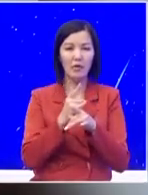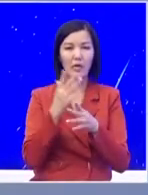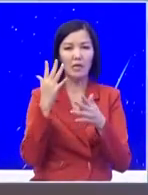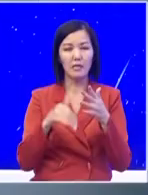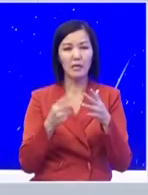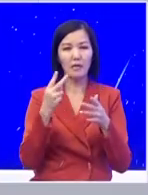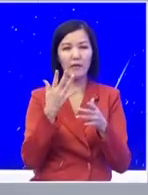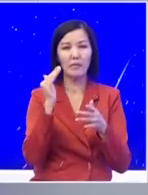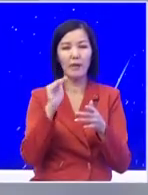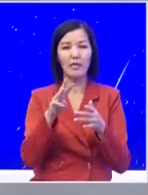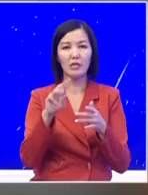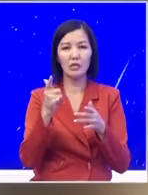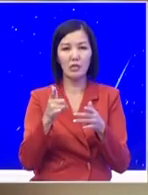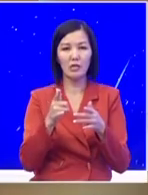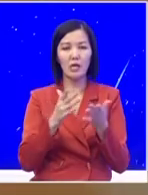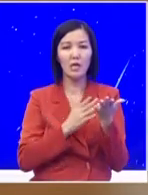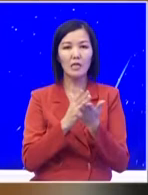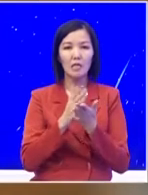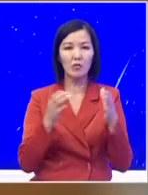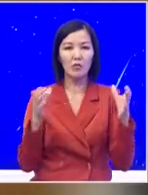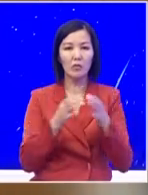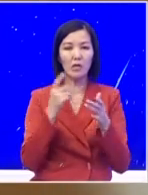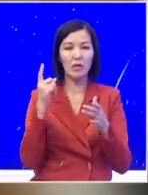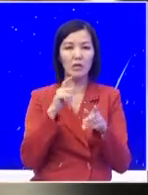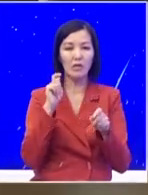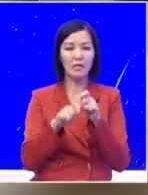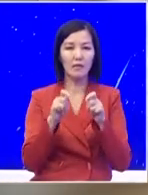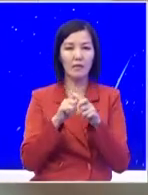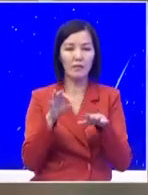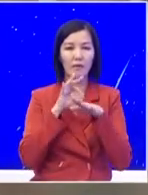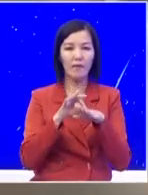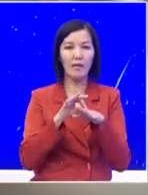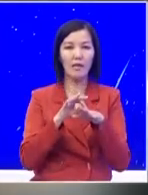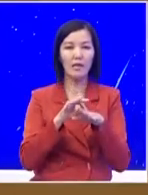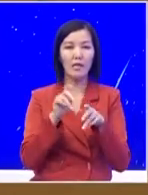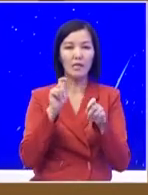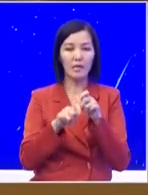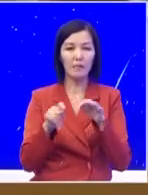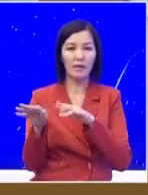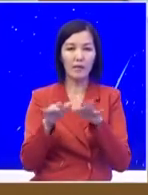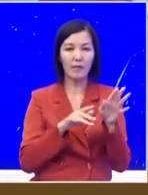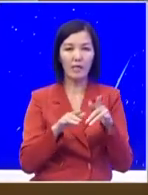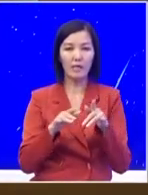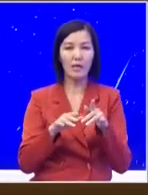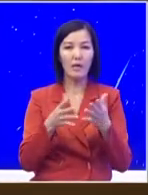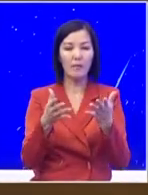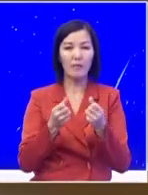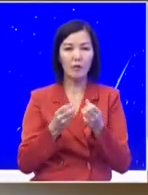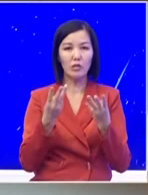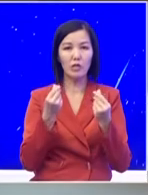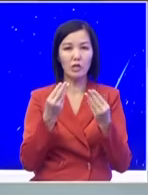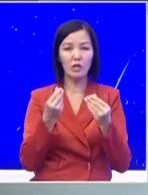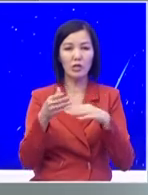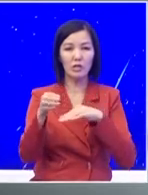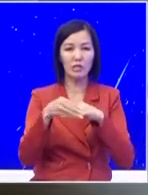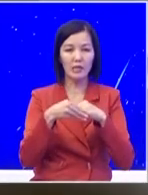– 25 тысяч тенге. Сотрудники Департамента экономических расследований провели оперативно-розыскные мероприятия. При получении